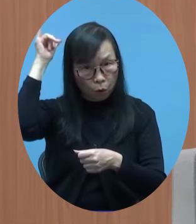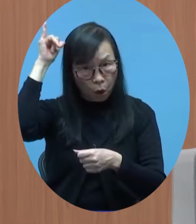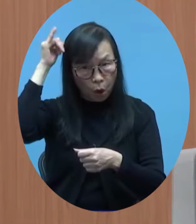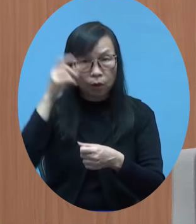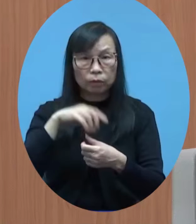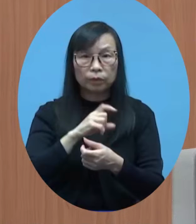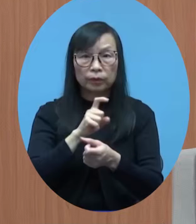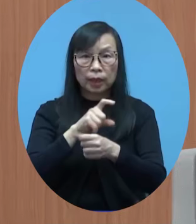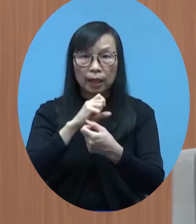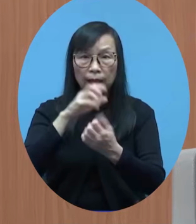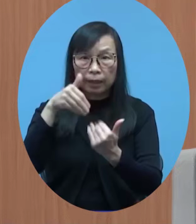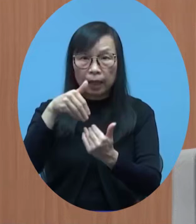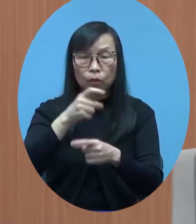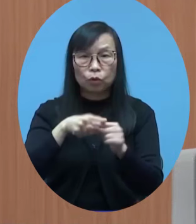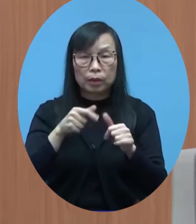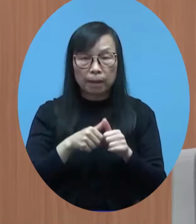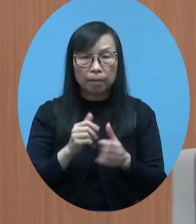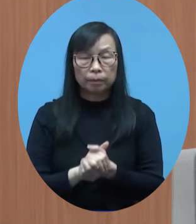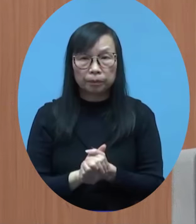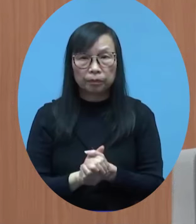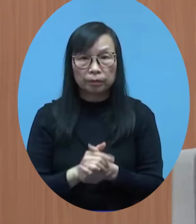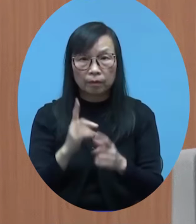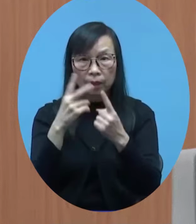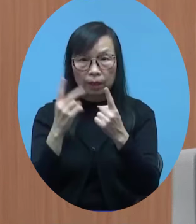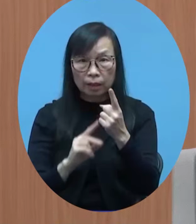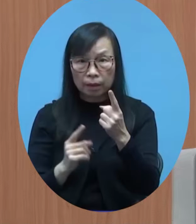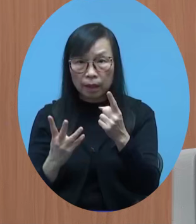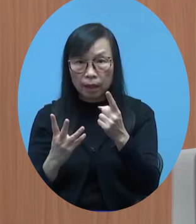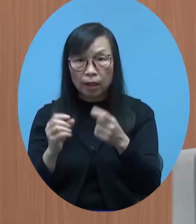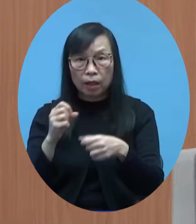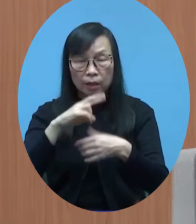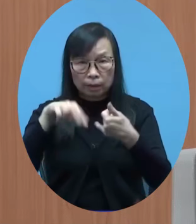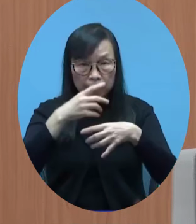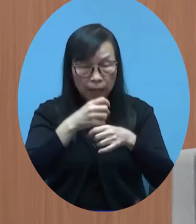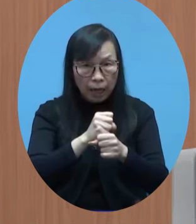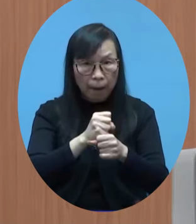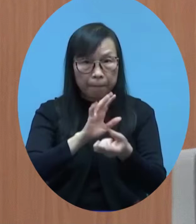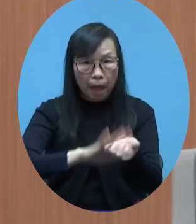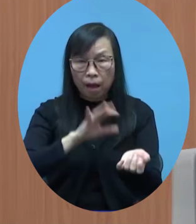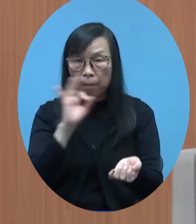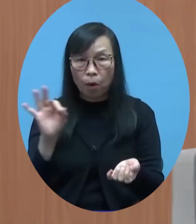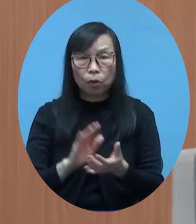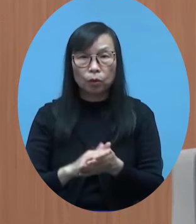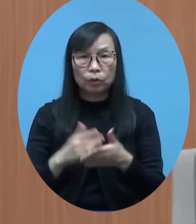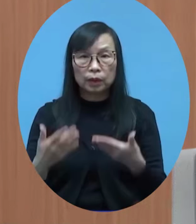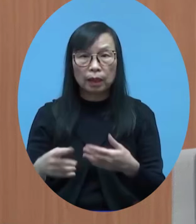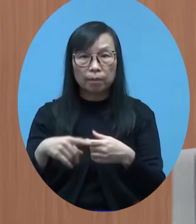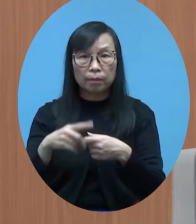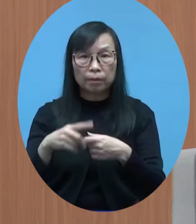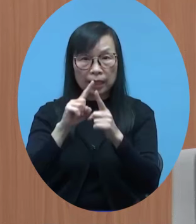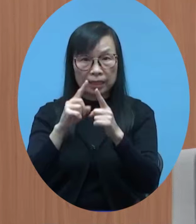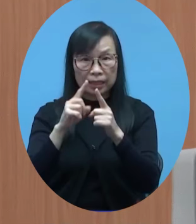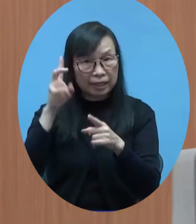喺12月15日一入去嗰時候就做咗個檢測咧，就係、是、陰性嘅。咁而家第12日咧，就